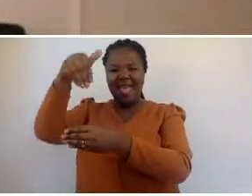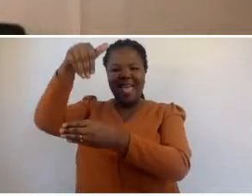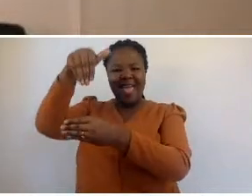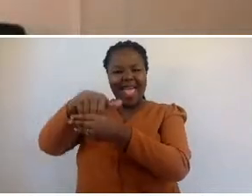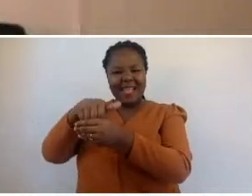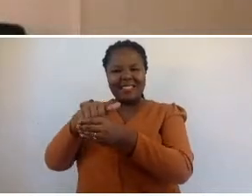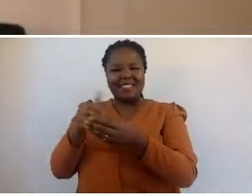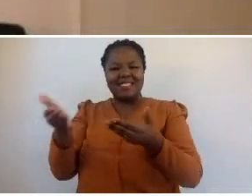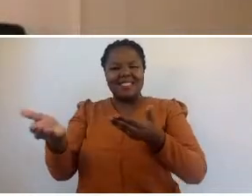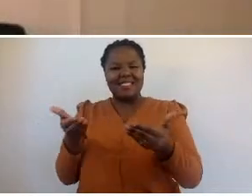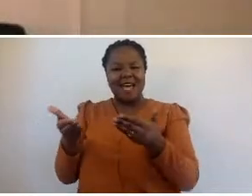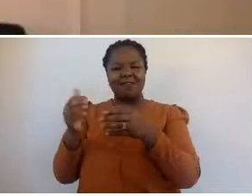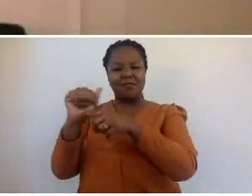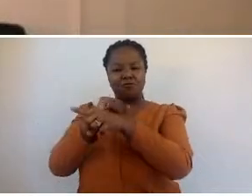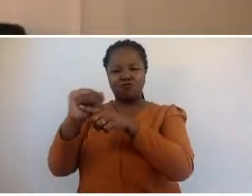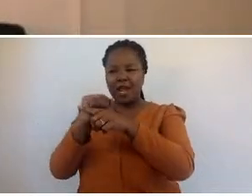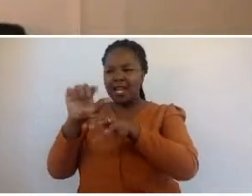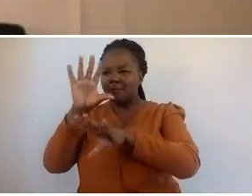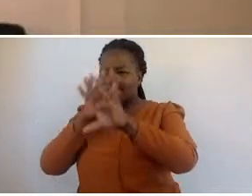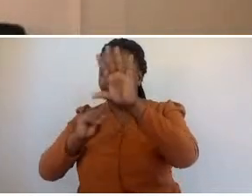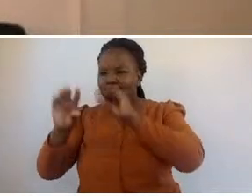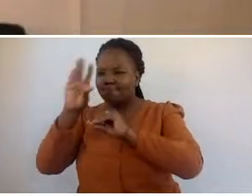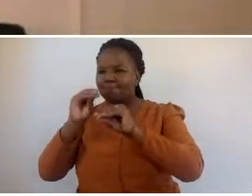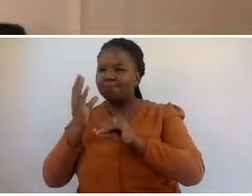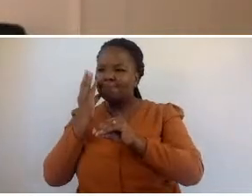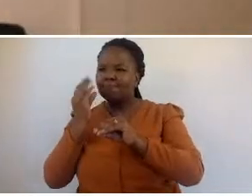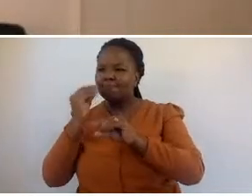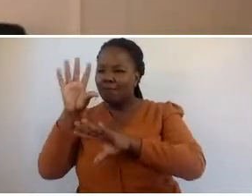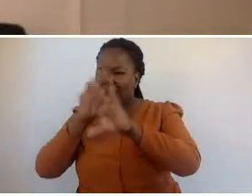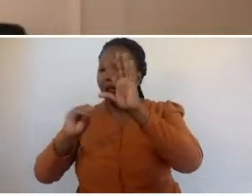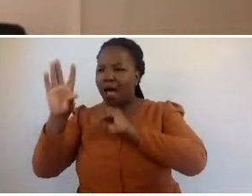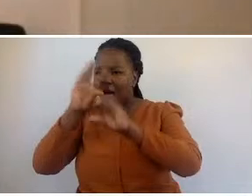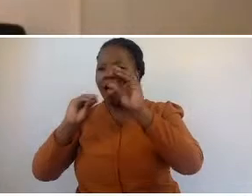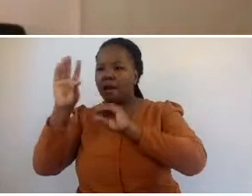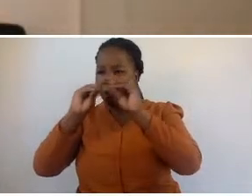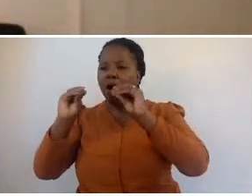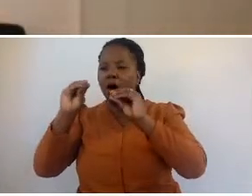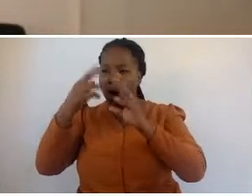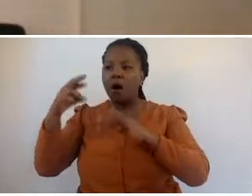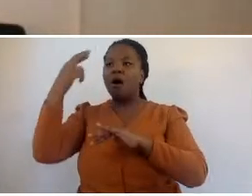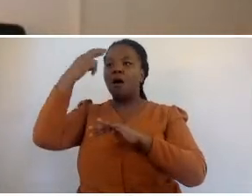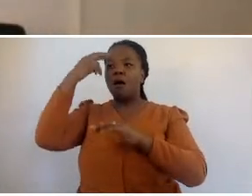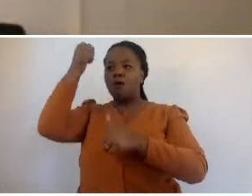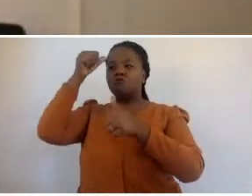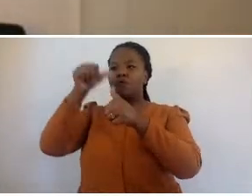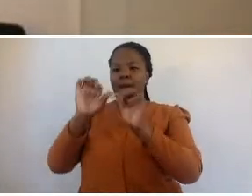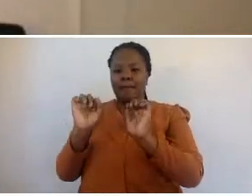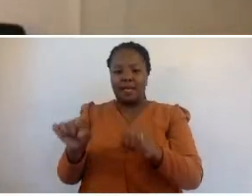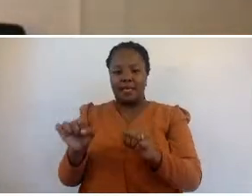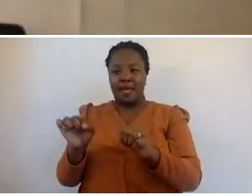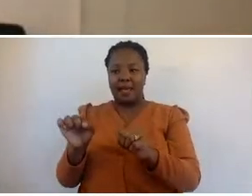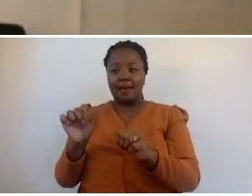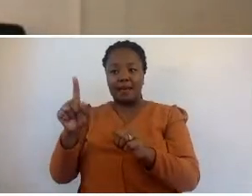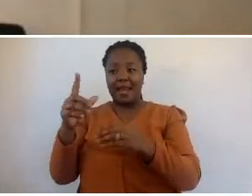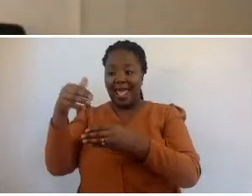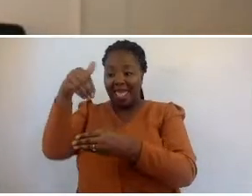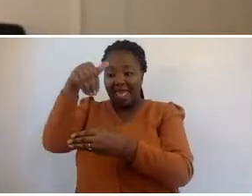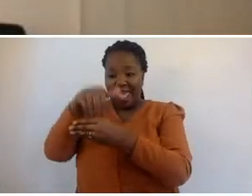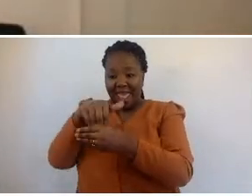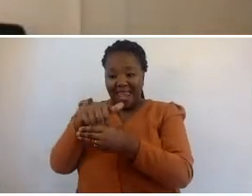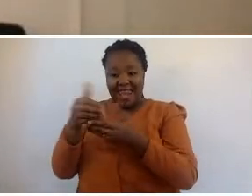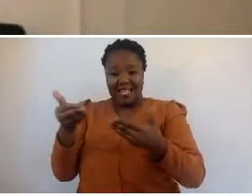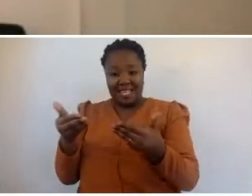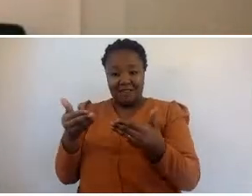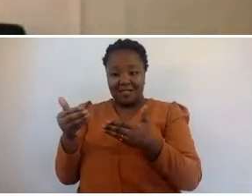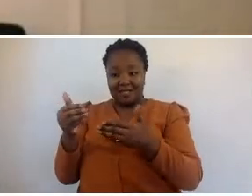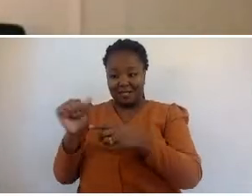vont dans ces institutions pour une formation permanente et leur perfectionnement professionnel, pour actualiser leurs connaissances.